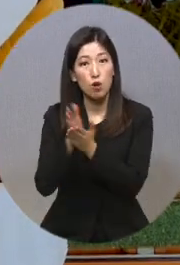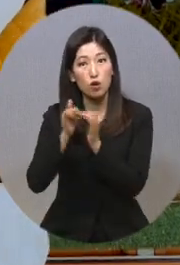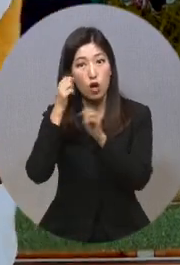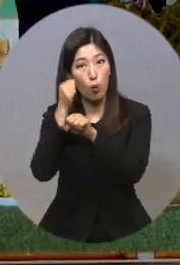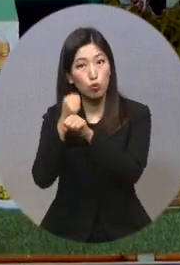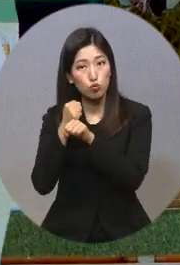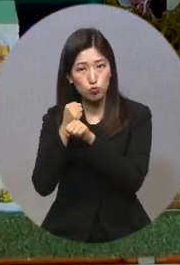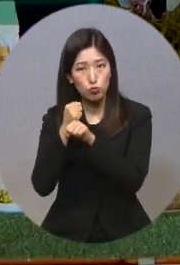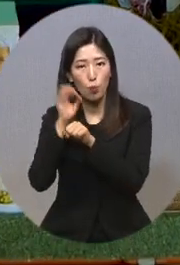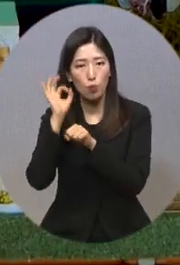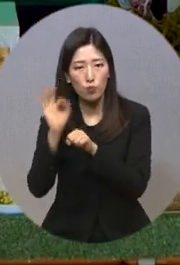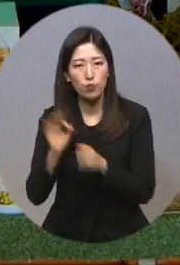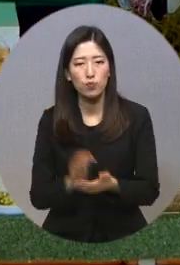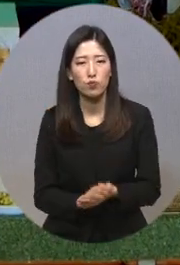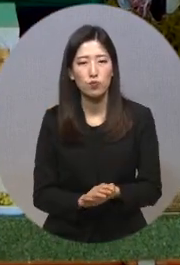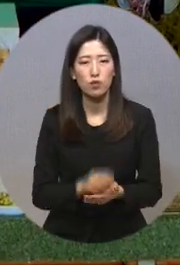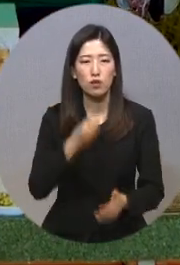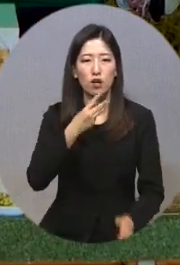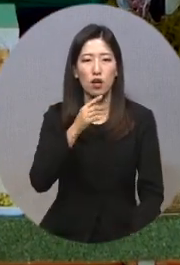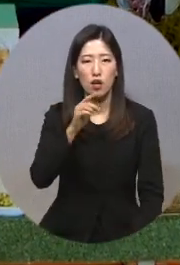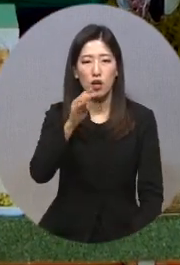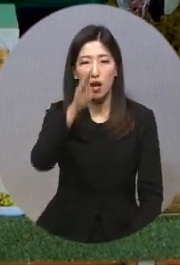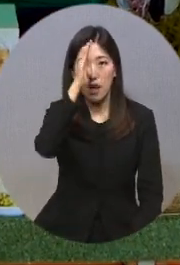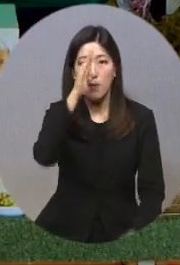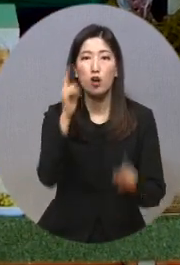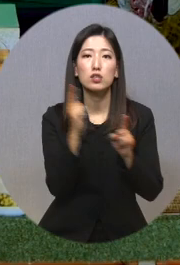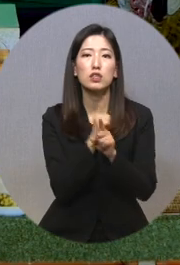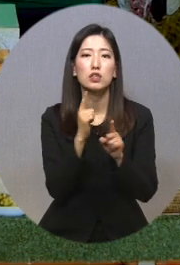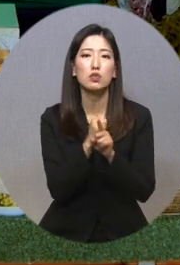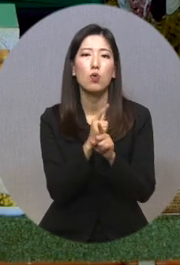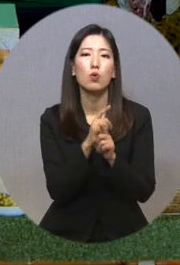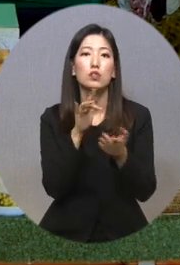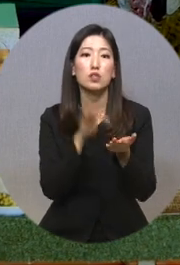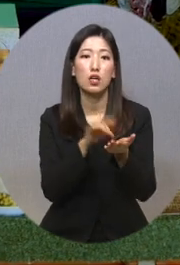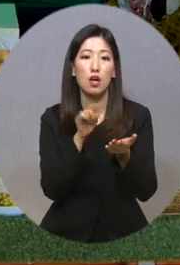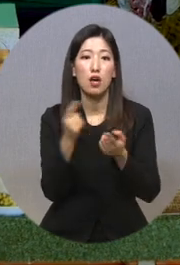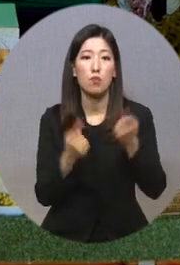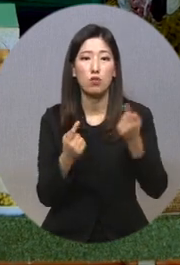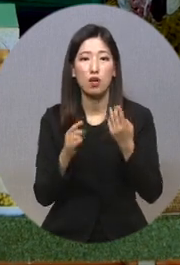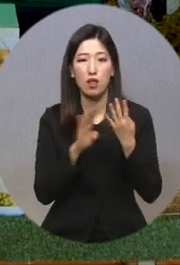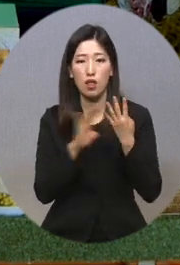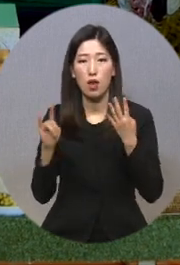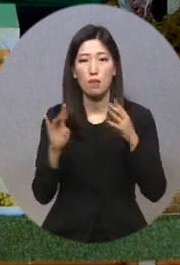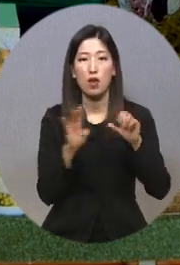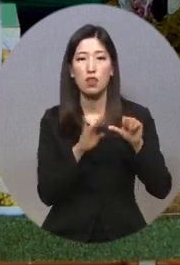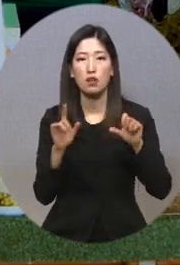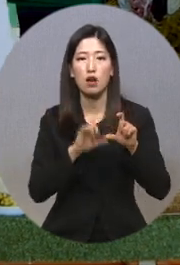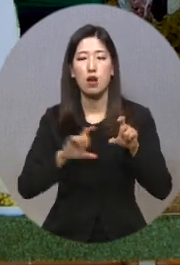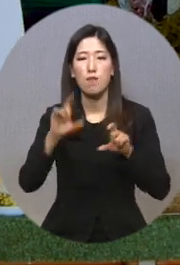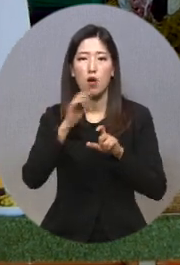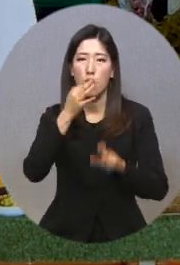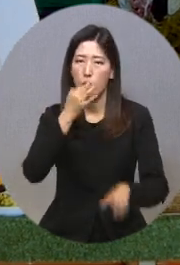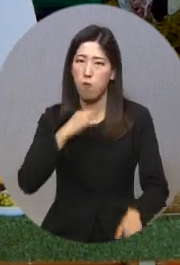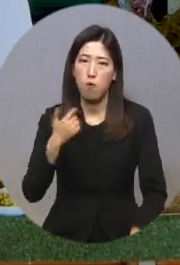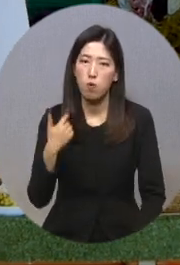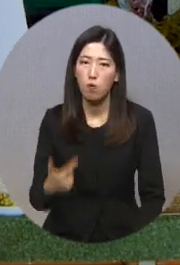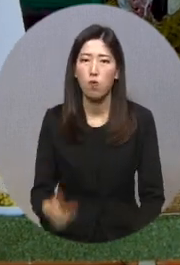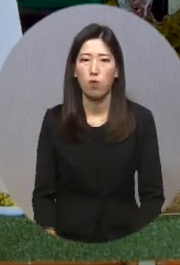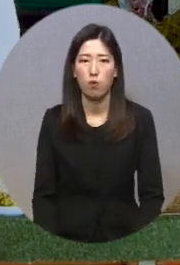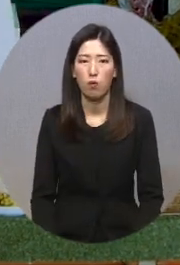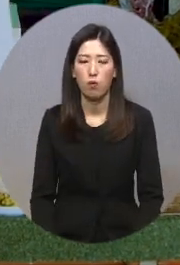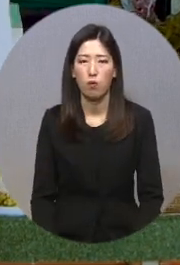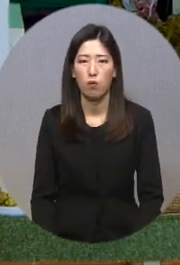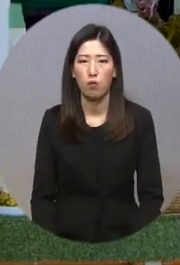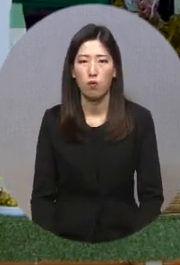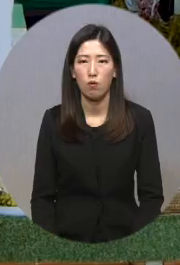비하면 하카라 탁셀이라는 항암 치료제가 있는데 그거보다 4~5배 더 효능이 좋다고 그리고요. 입증이